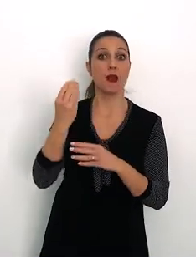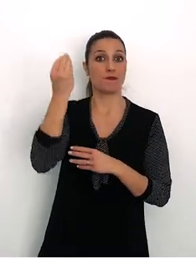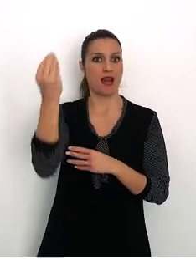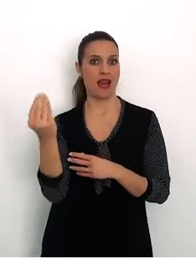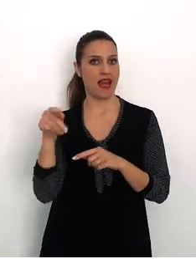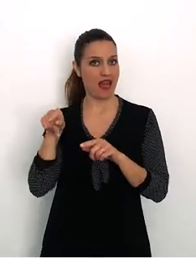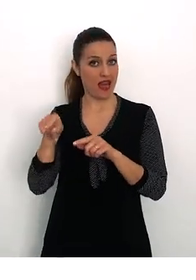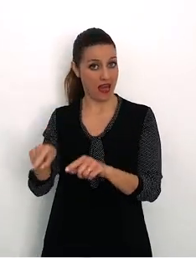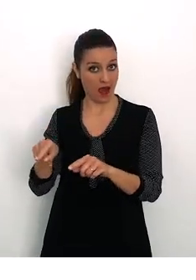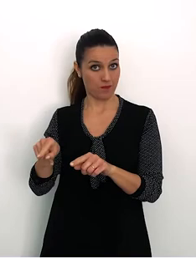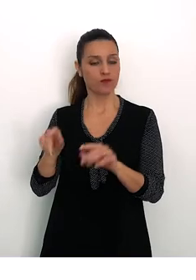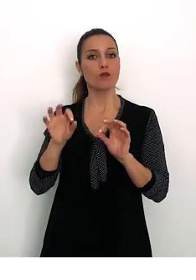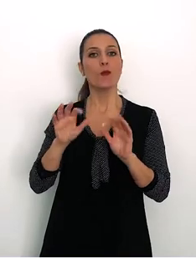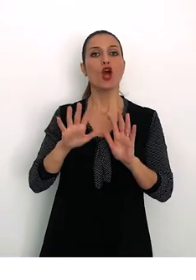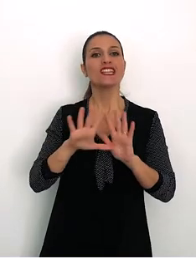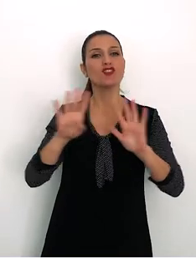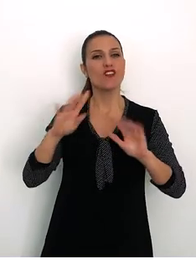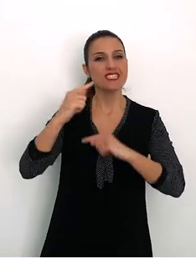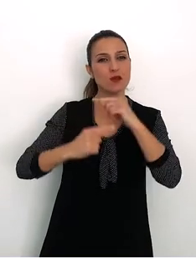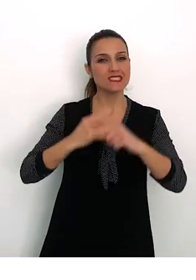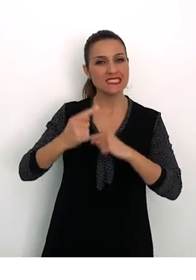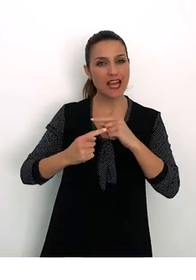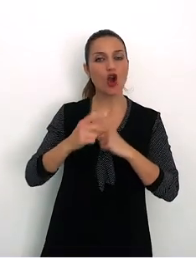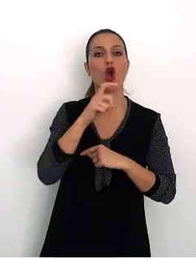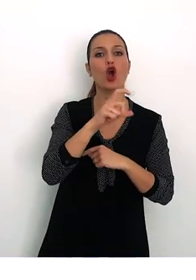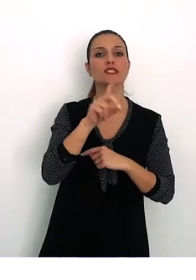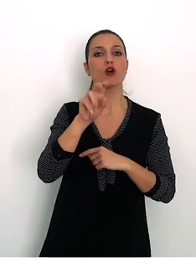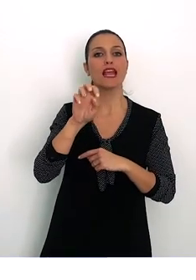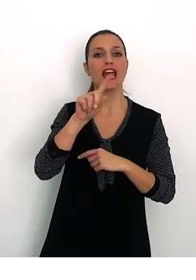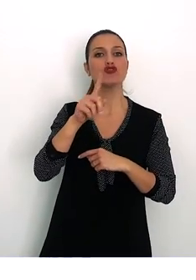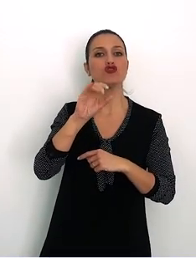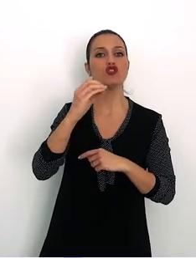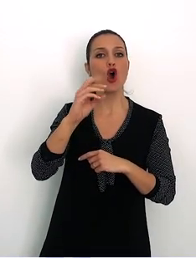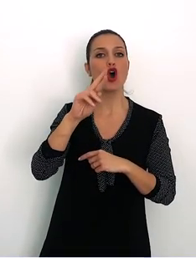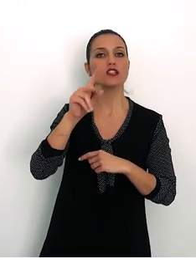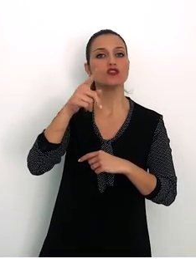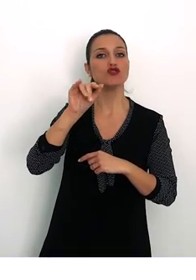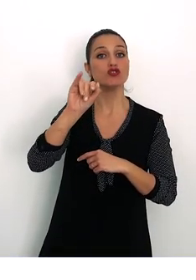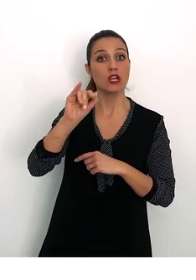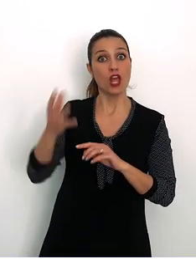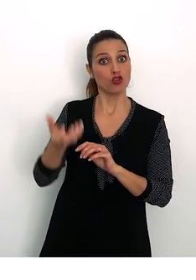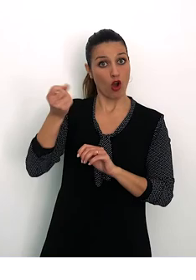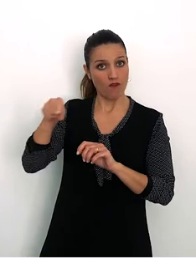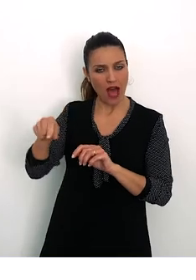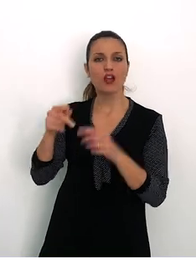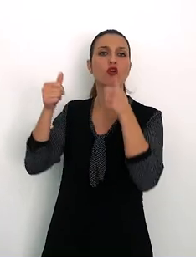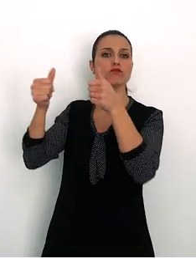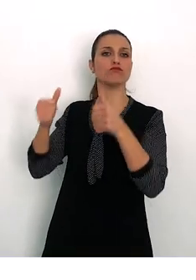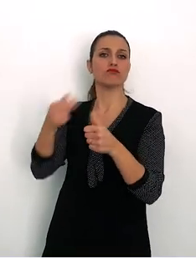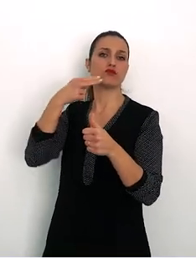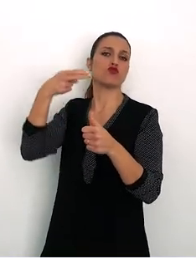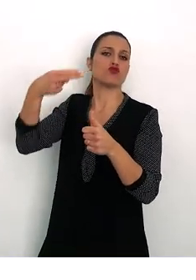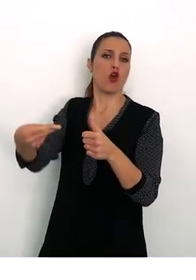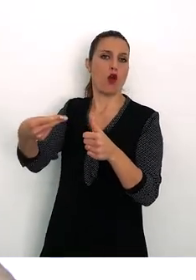era situato, quando fu ritrovato e catalogato nel XIX secolo da Cosimo De Giorgi.